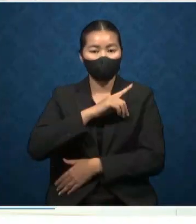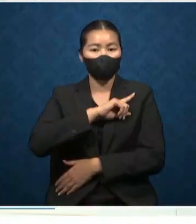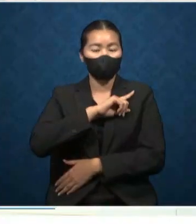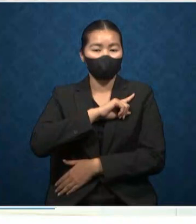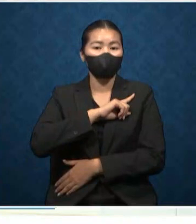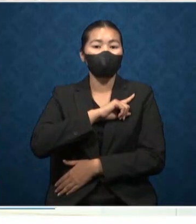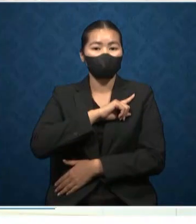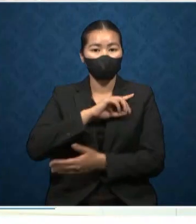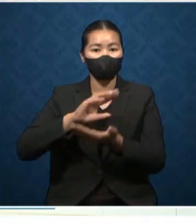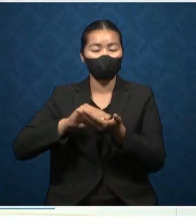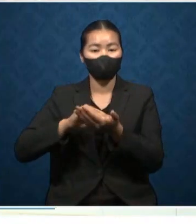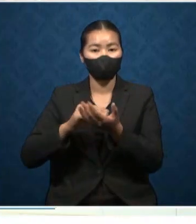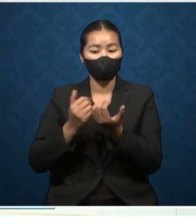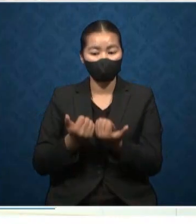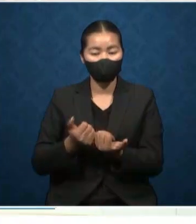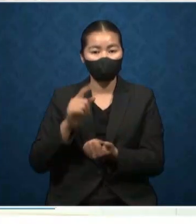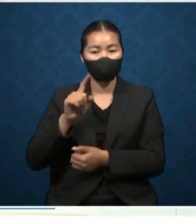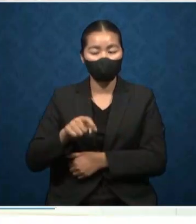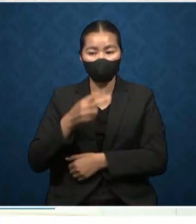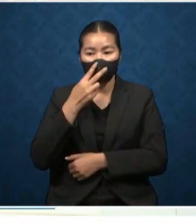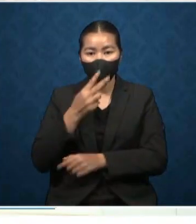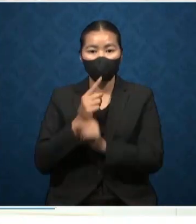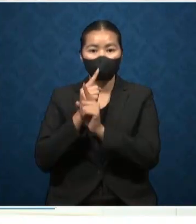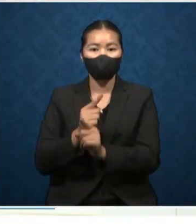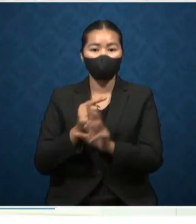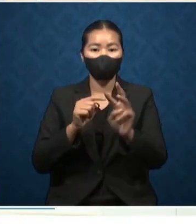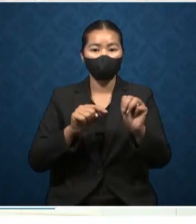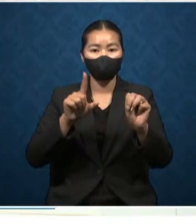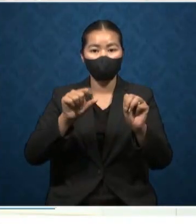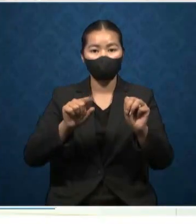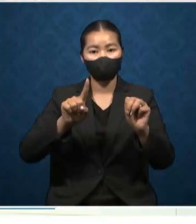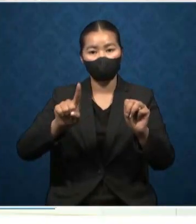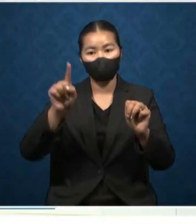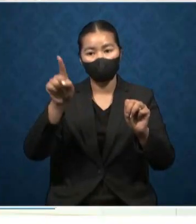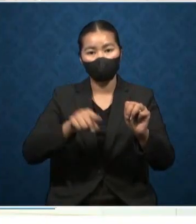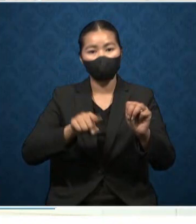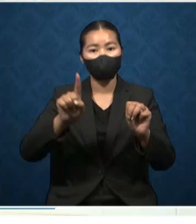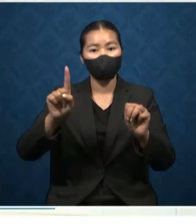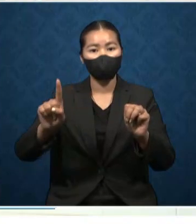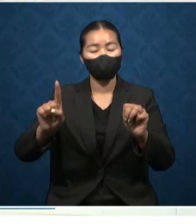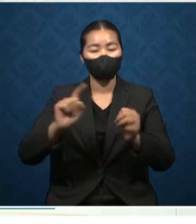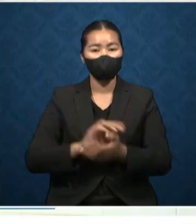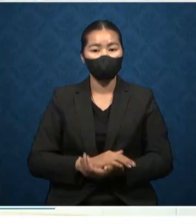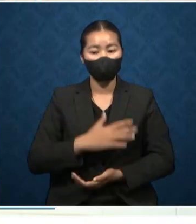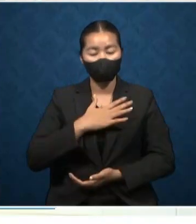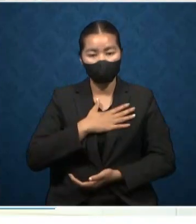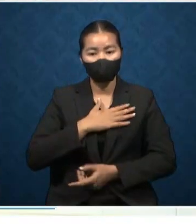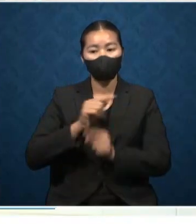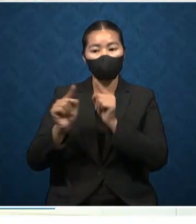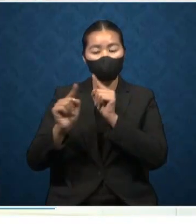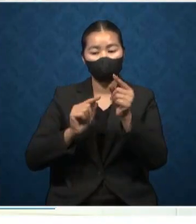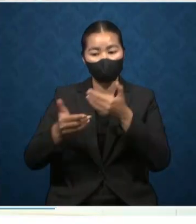มูลนะครับจะต้องอิงจากมาตา 21 ทําหนึด้วยผมได้ประสายกัทรศรรงานโปรกช.